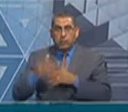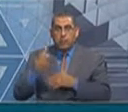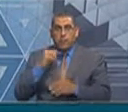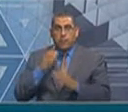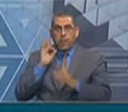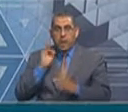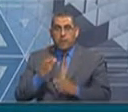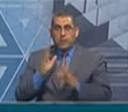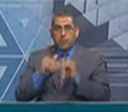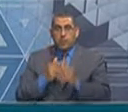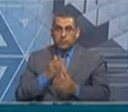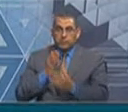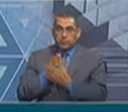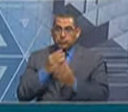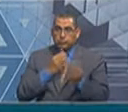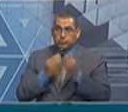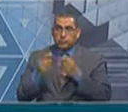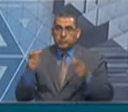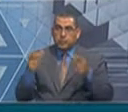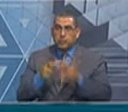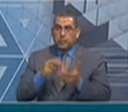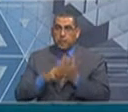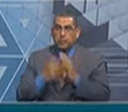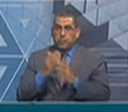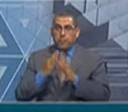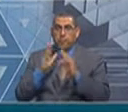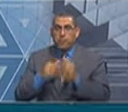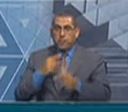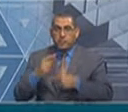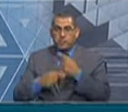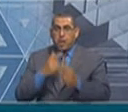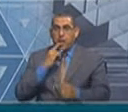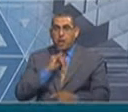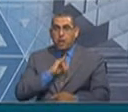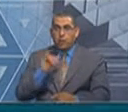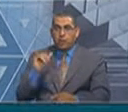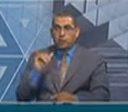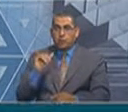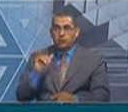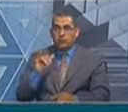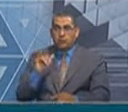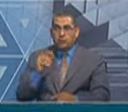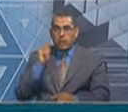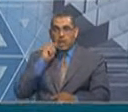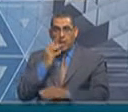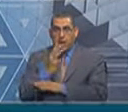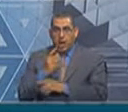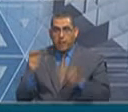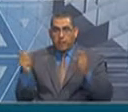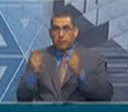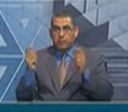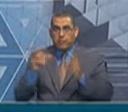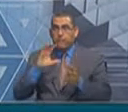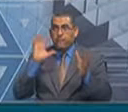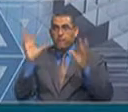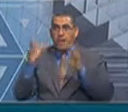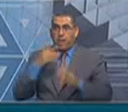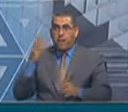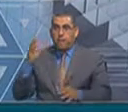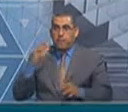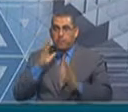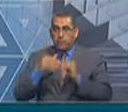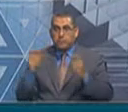دور كبير من خلال يعني إلقاء كلمة مصر، أن مصر دائما ما تحارب الإرهاب يعني نيابة على العالم. مصر